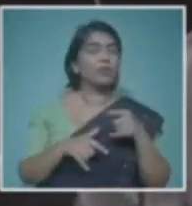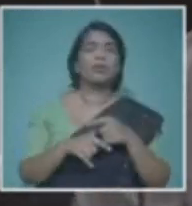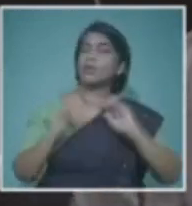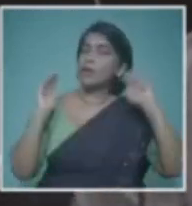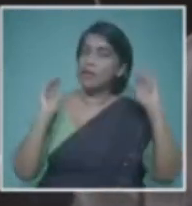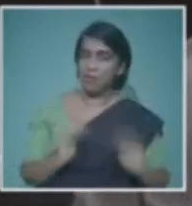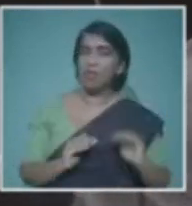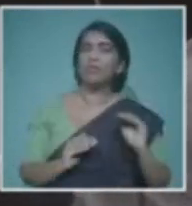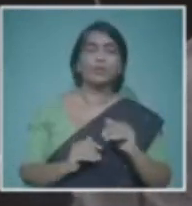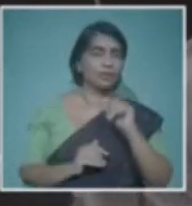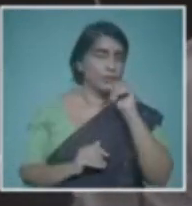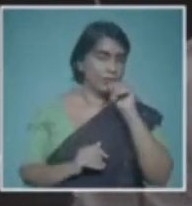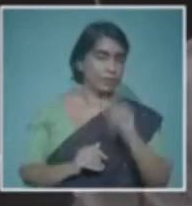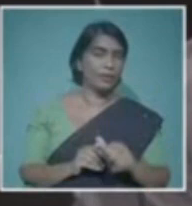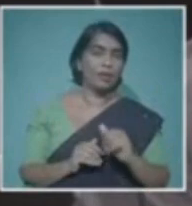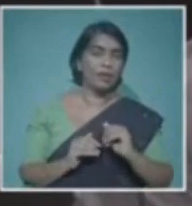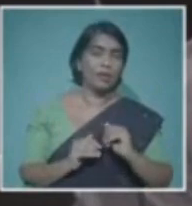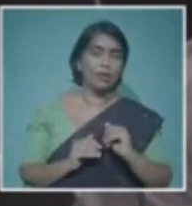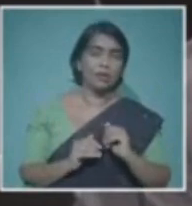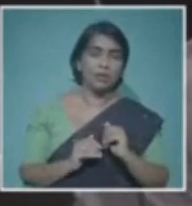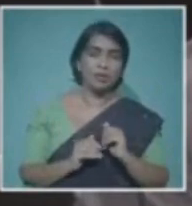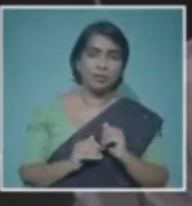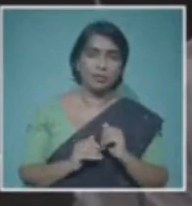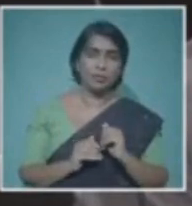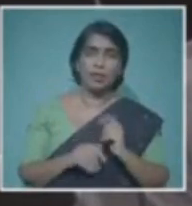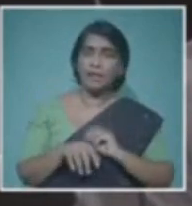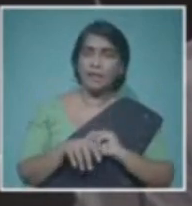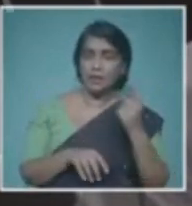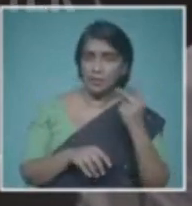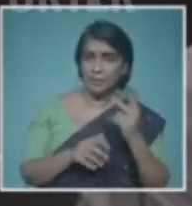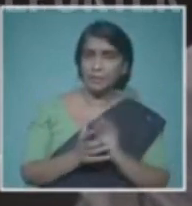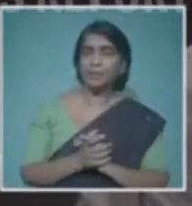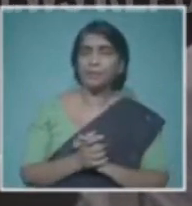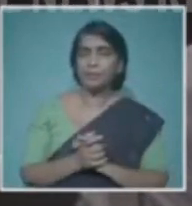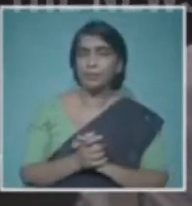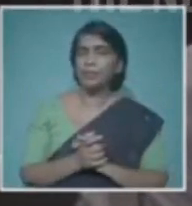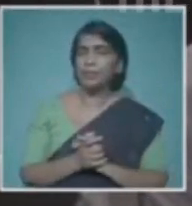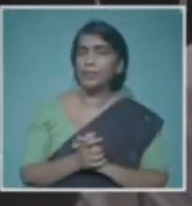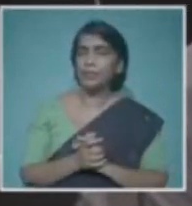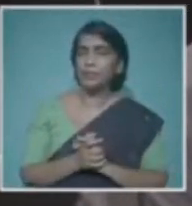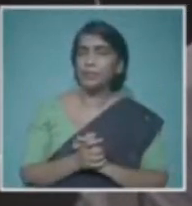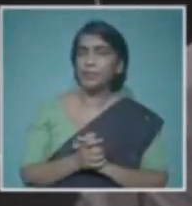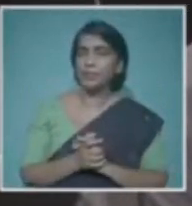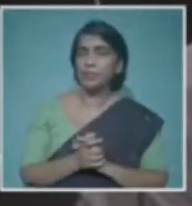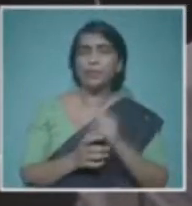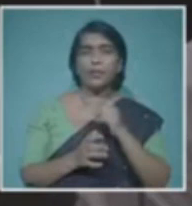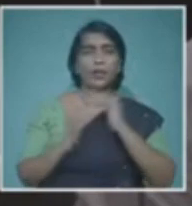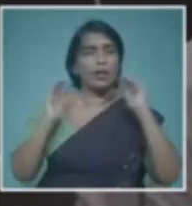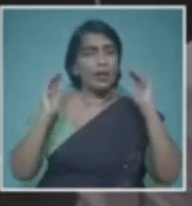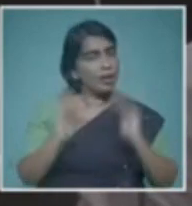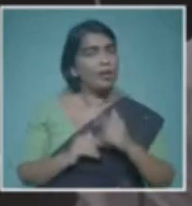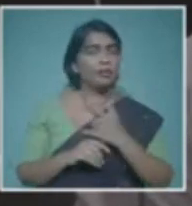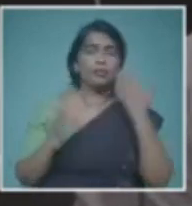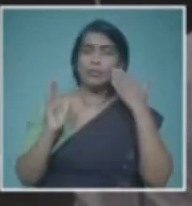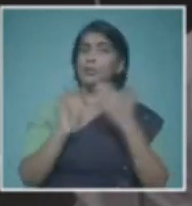ඉතාමත්ම අඩුයි කිසිසේ අඩුයි කර්මන්තිතුමේ උත්තරින් තව මිනිත්තු දෙකක කාලයක් තියෙනවා හරි බොහොම ස්තුතියි මම ඉවර කරනවා